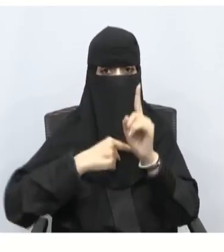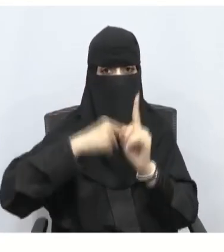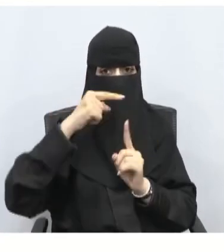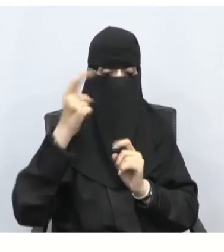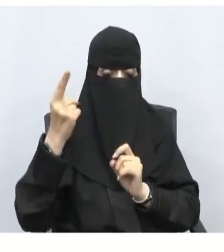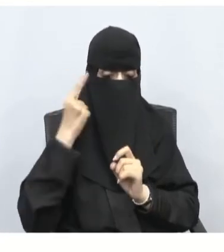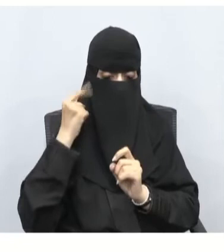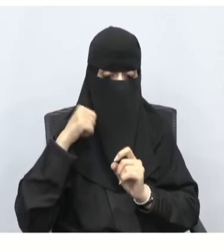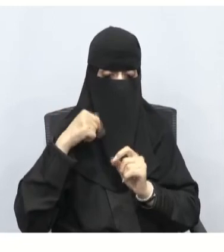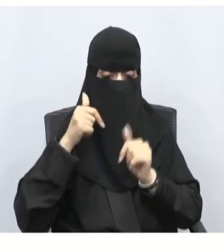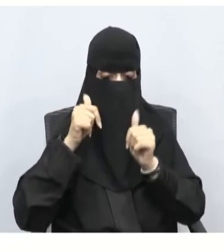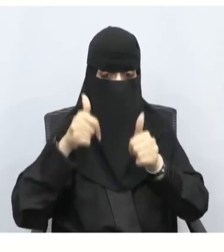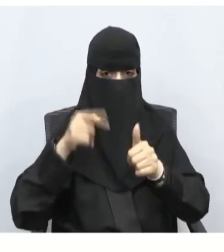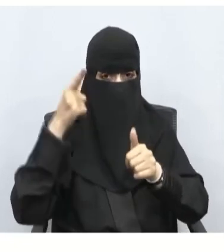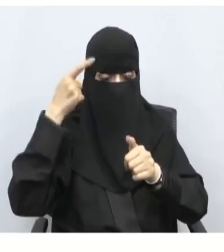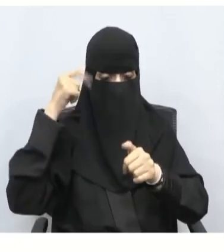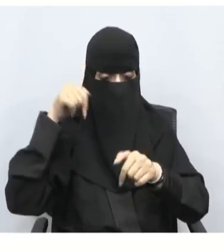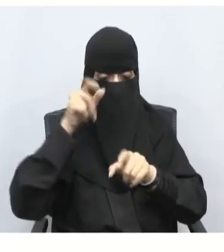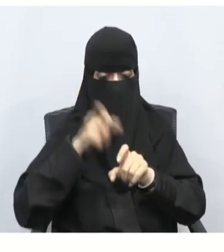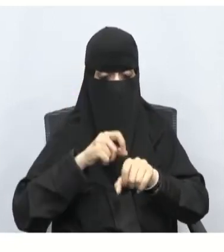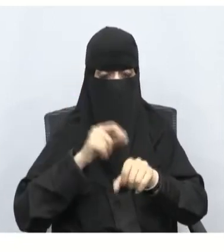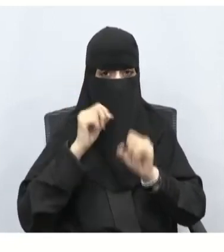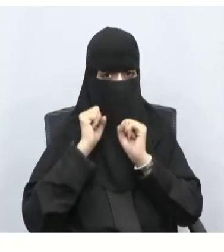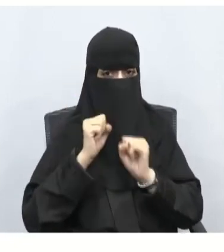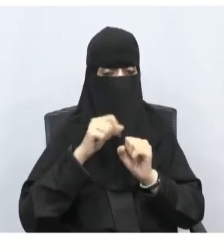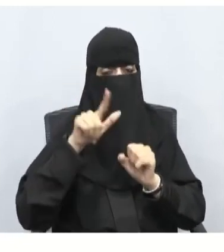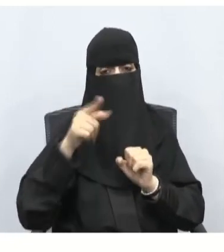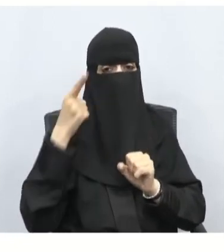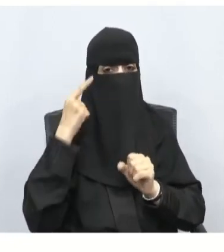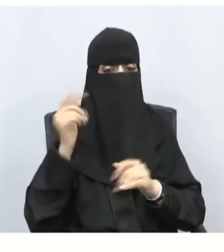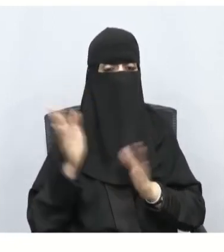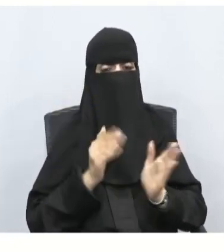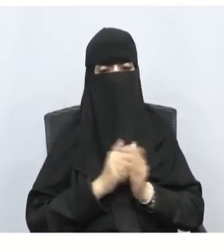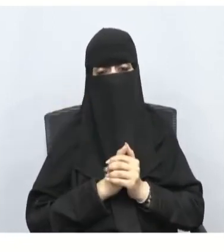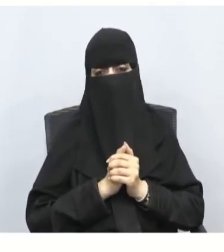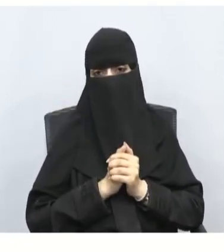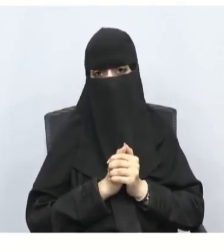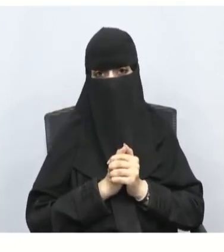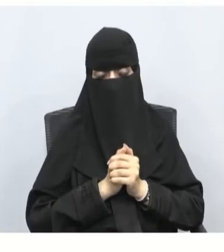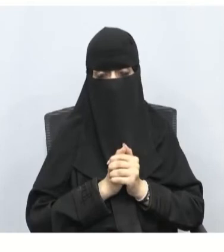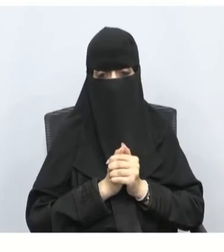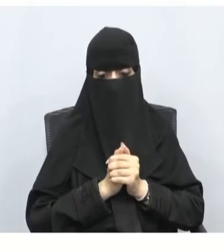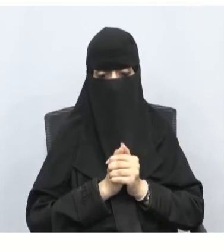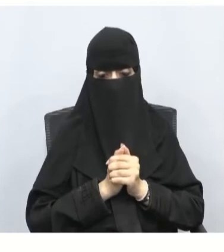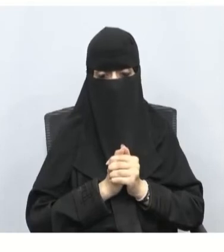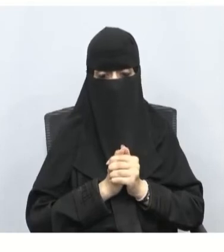دي سمول بي كابيتال. علو الصوت هو إدراك الإنسان لشدة الصوت.